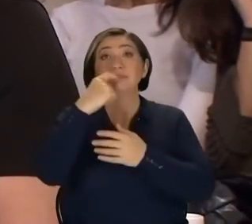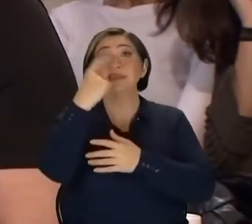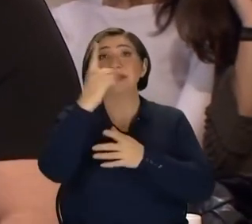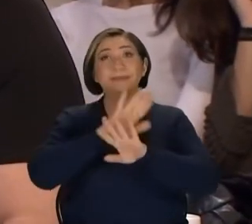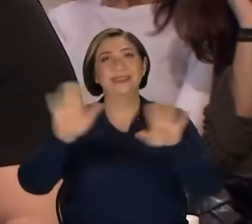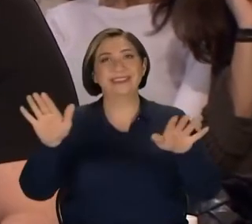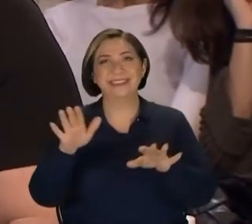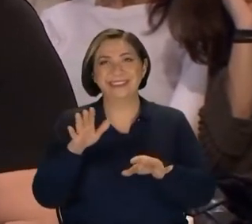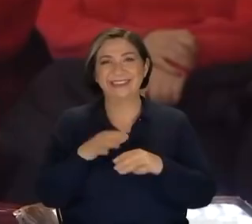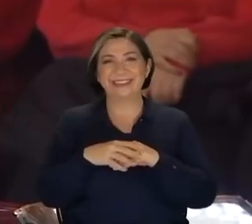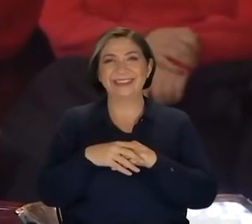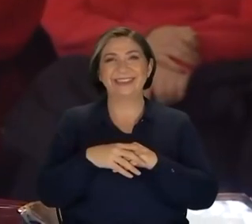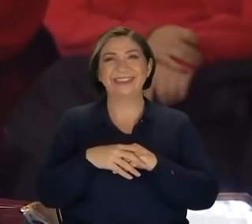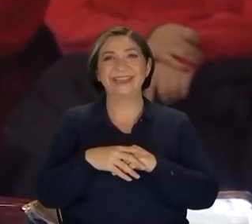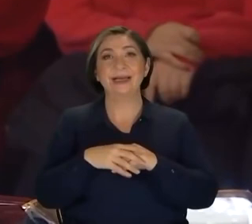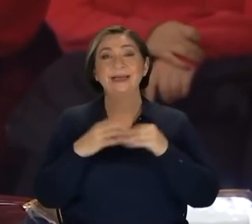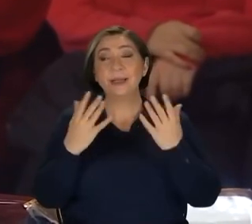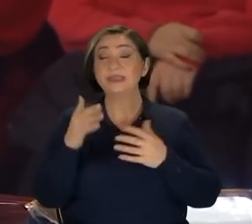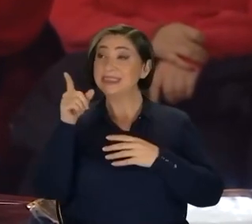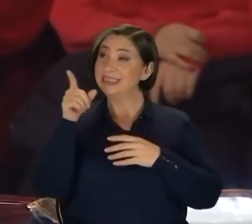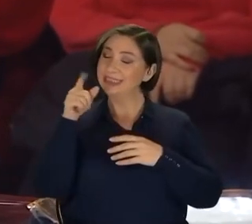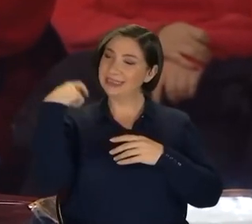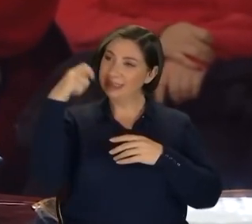Evet. Bu senenin yani biletleri. Tabii şimdi